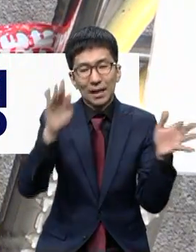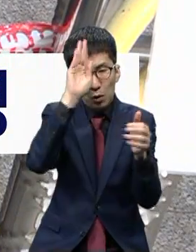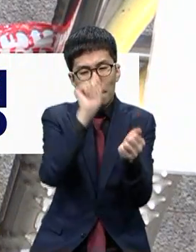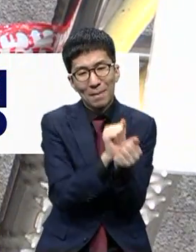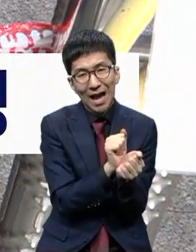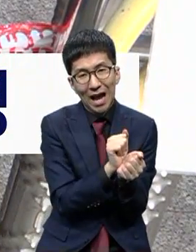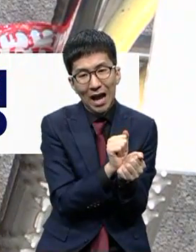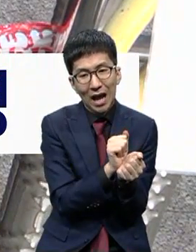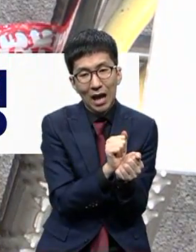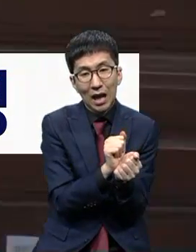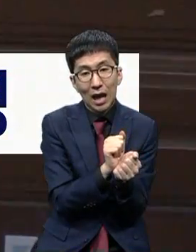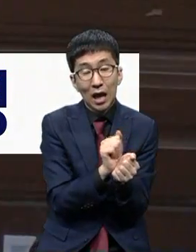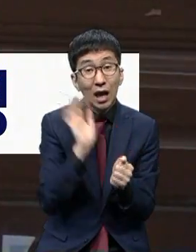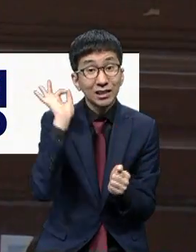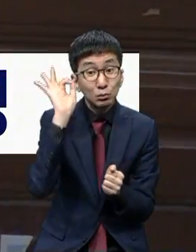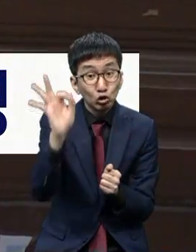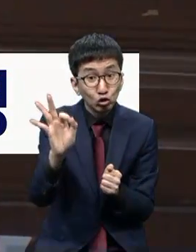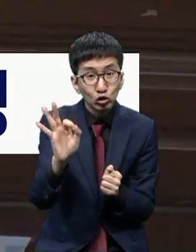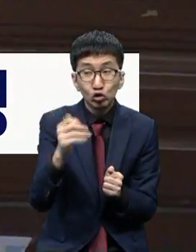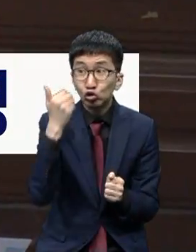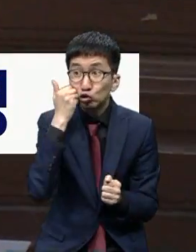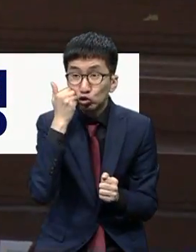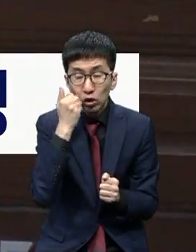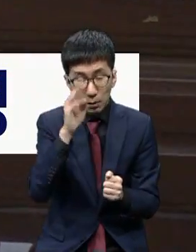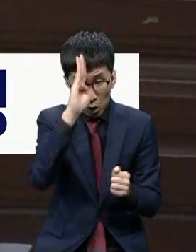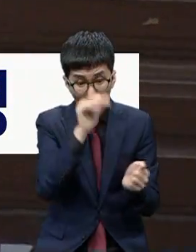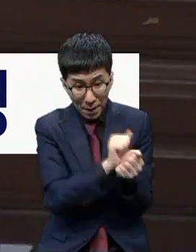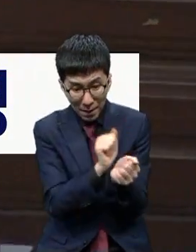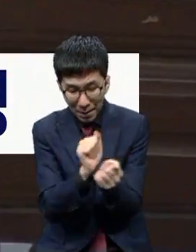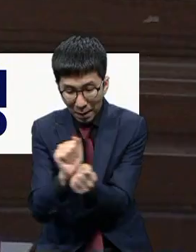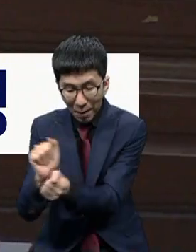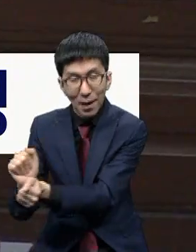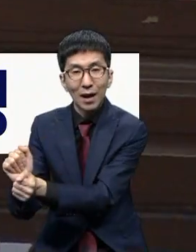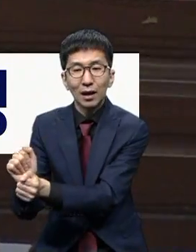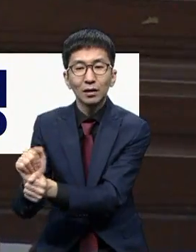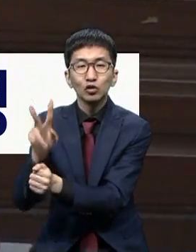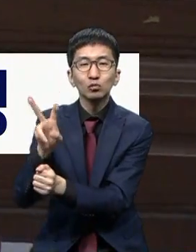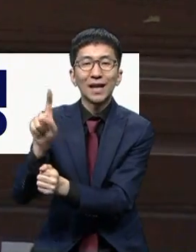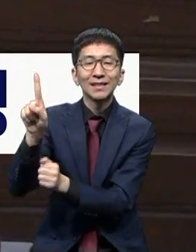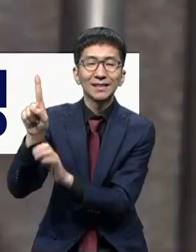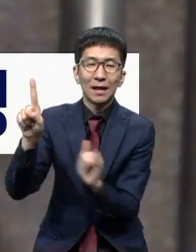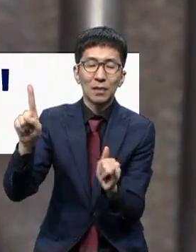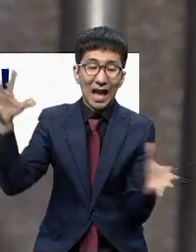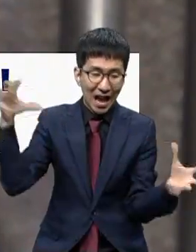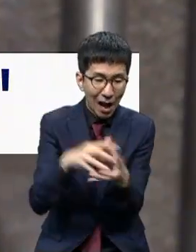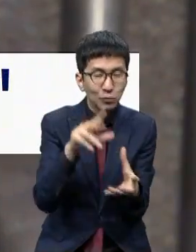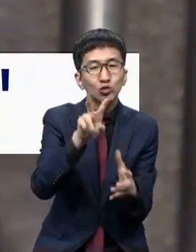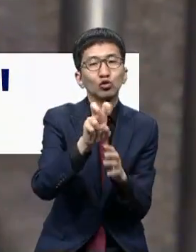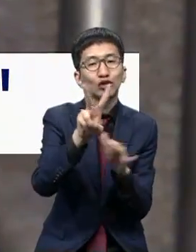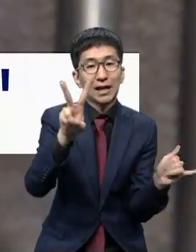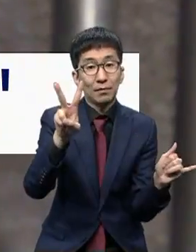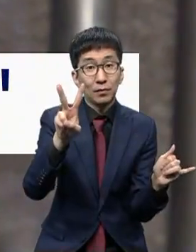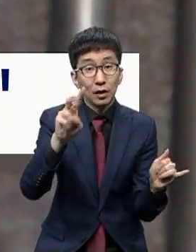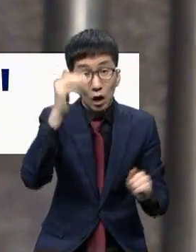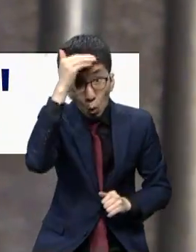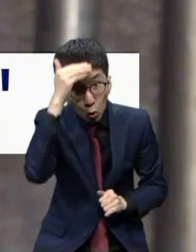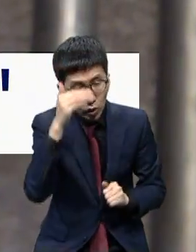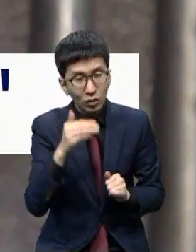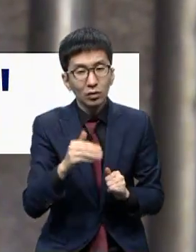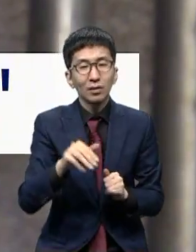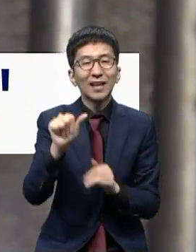만에 지인 등 21명에게서 감염 사실이 확인됐습니다. 이 가운데 5명은 공연을 보러 왔던